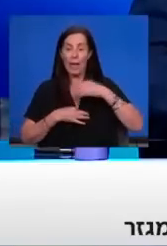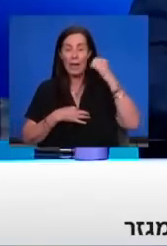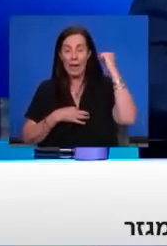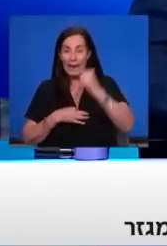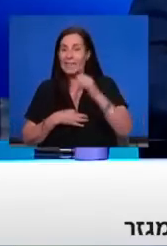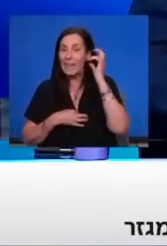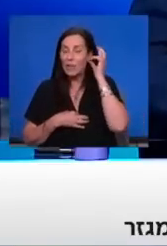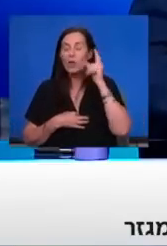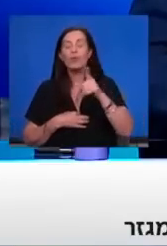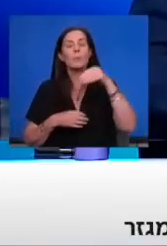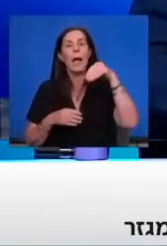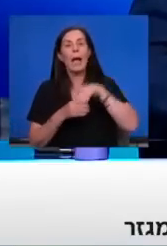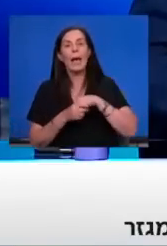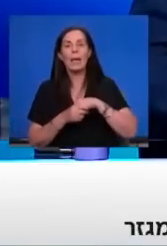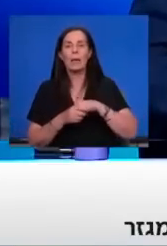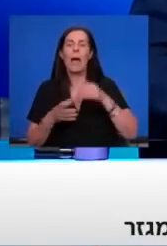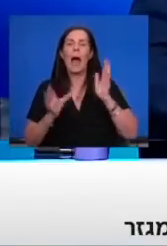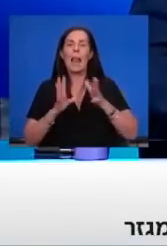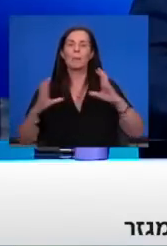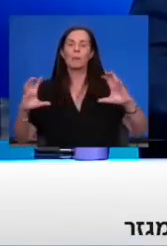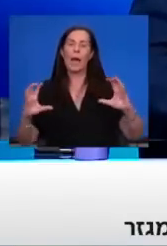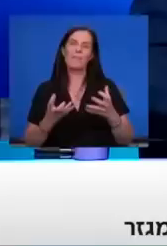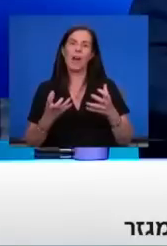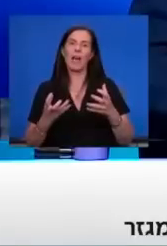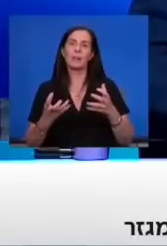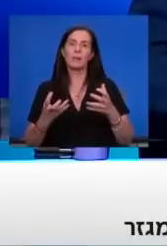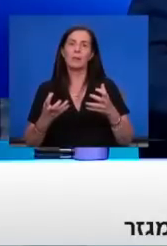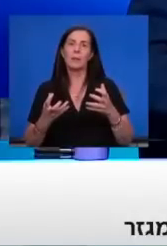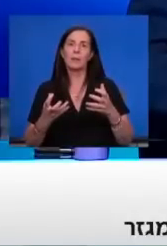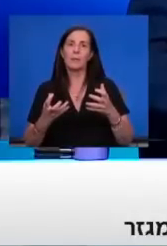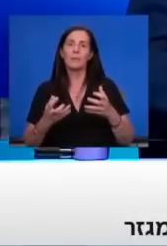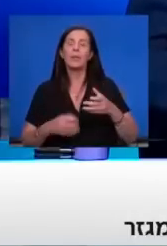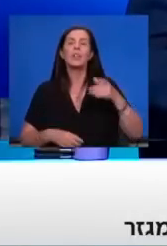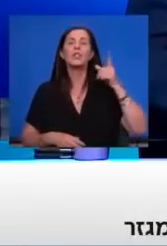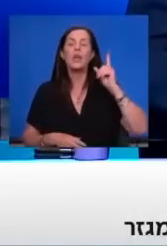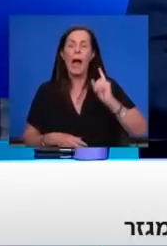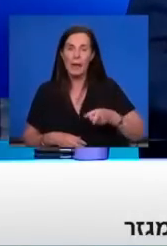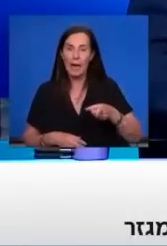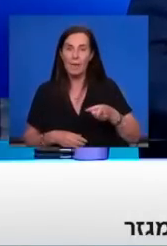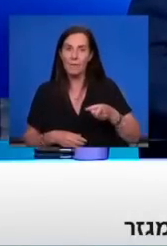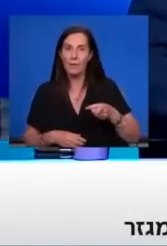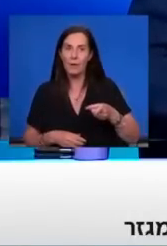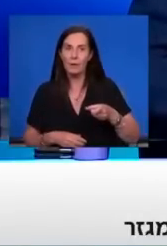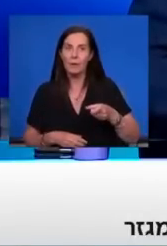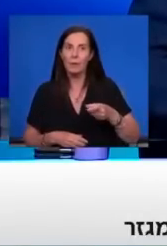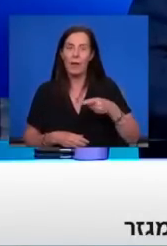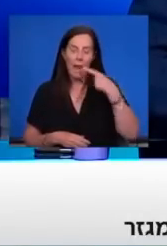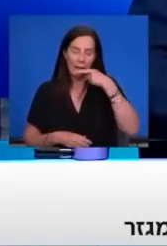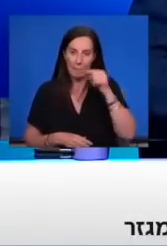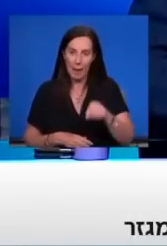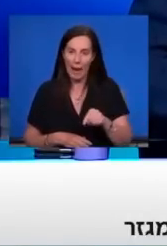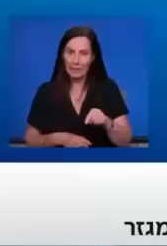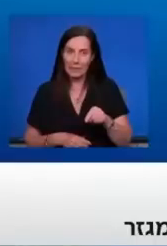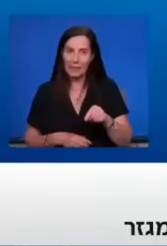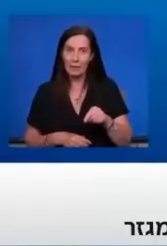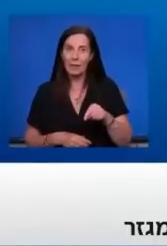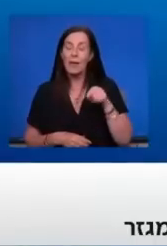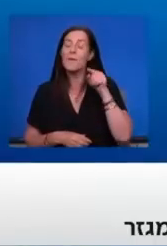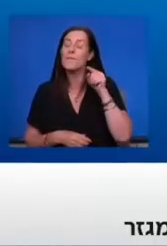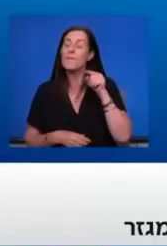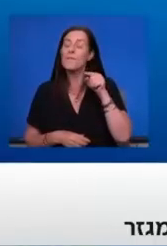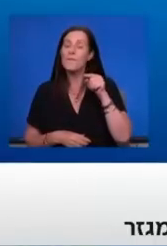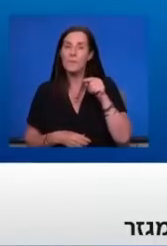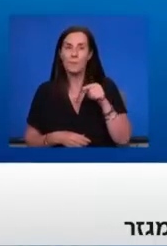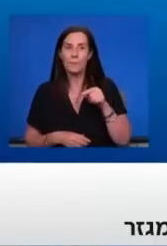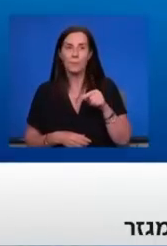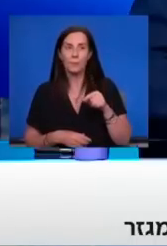זה חלק מהאלימות החברתית שחייבים תמיד לדבר עליה. והיא ראויה, לא